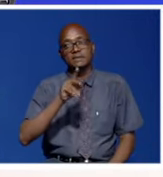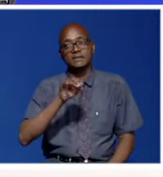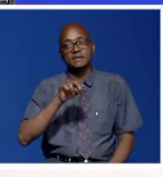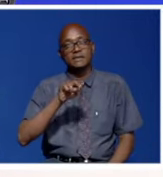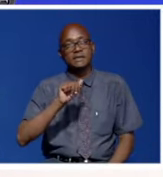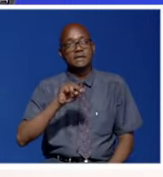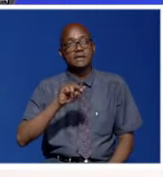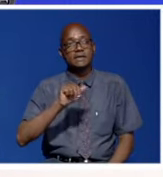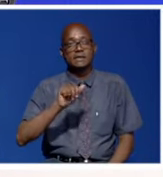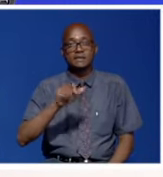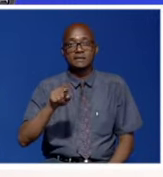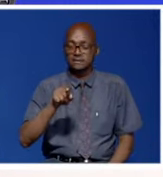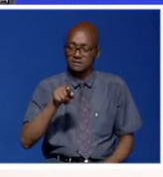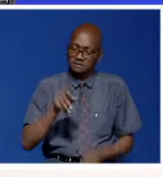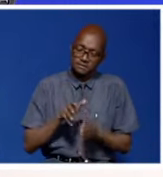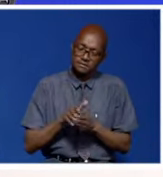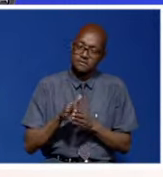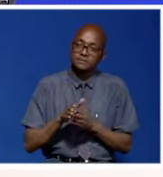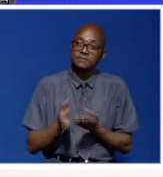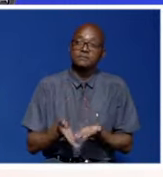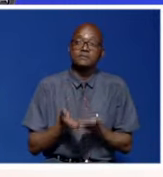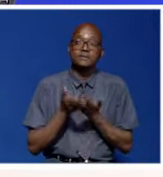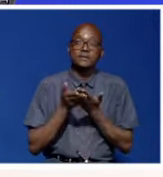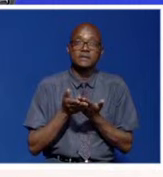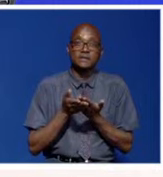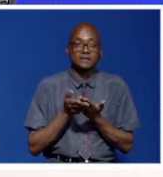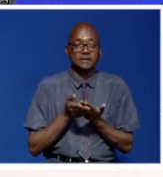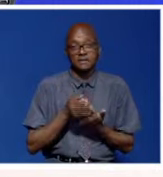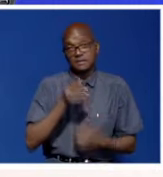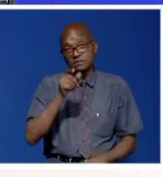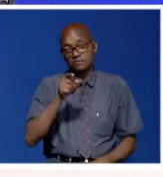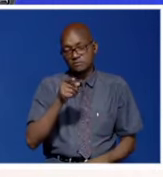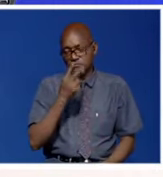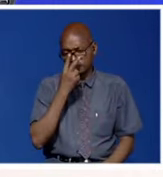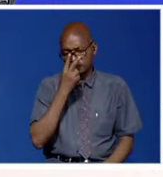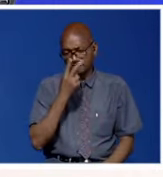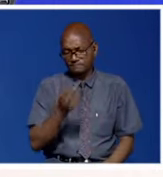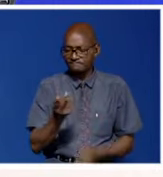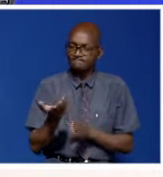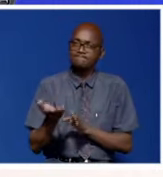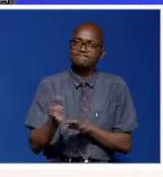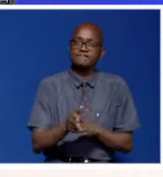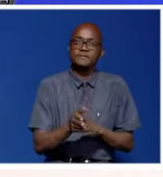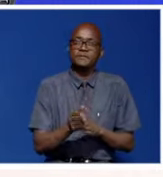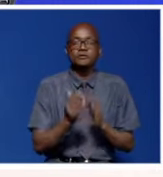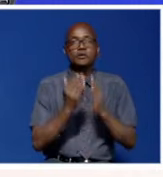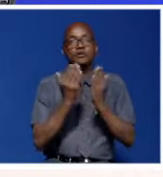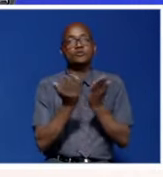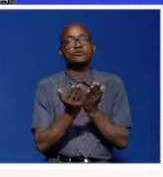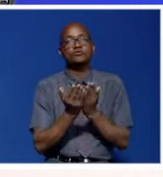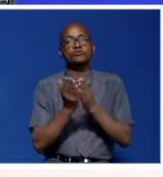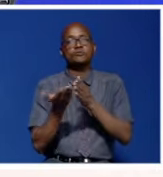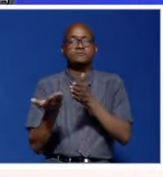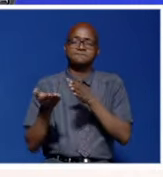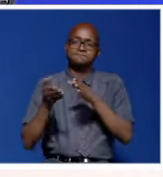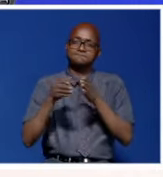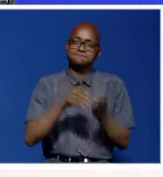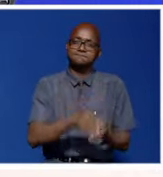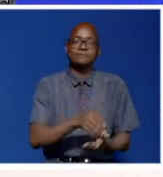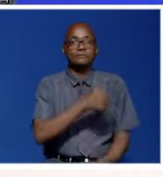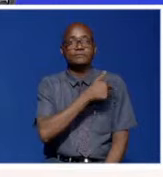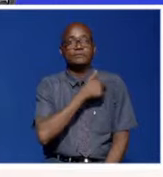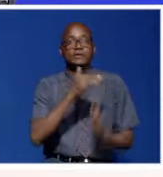ametoa maelekezo hayo baada ya kupeleka msaada kwa wakazi hao ambao wameshuhudia maafa ikiwemo kuzama kwa shule, zahanati na